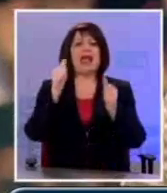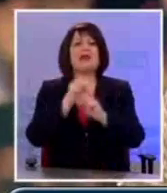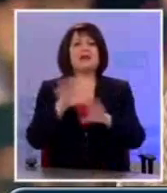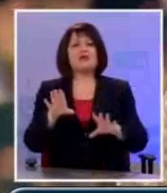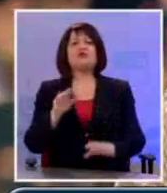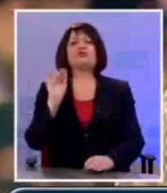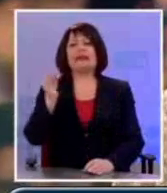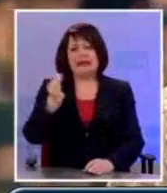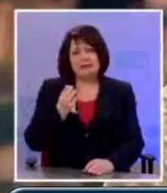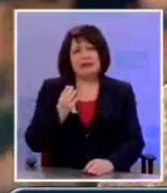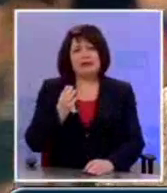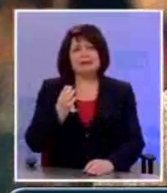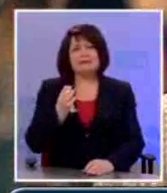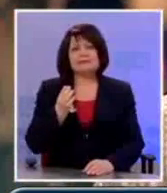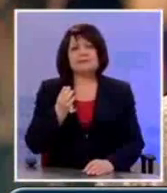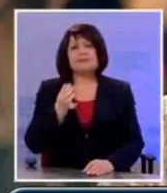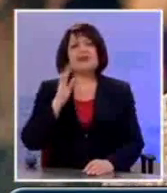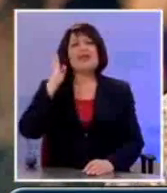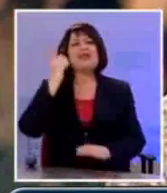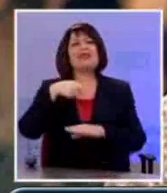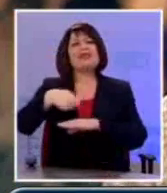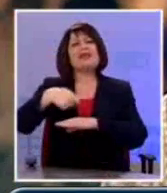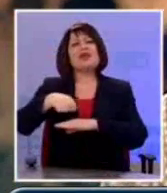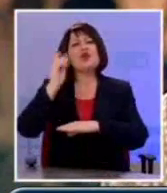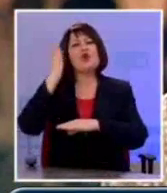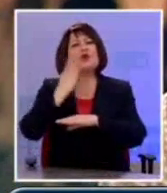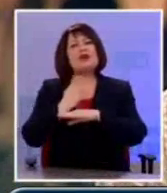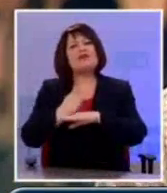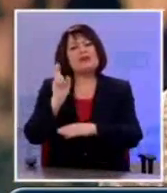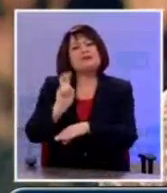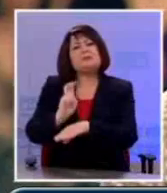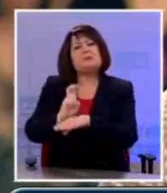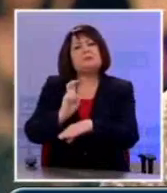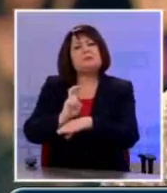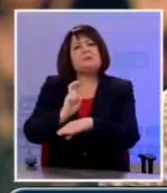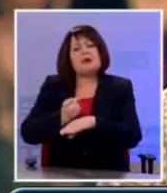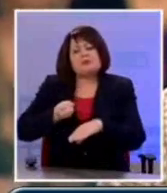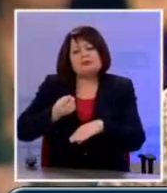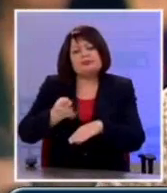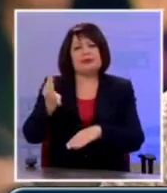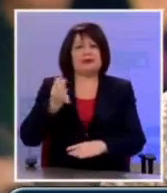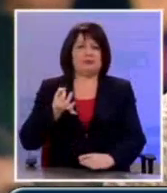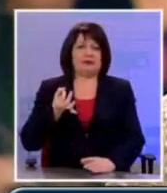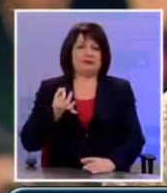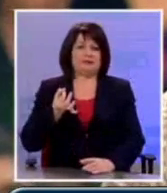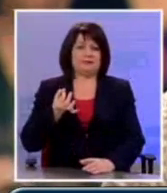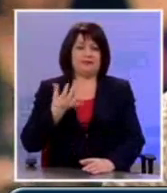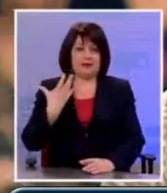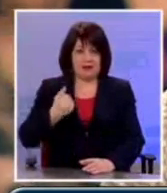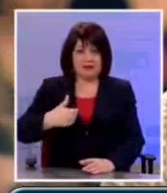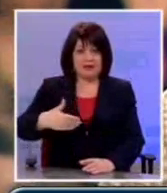σε σχέση με τις λιμνάουσες δικογραφίες που λέτε ότι είναι εκατοντάδες. Και είπατε ότι θα υπάρξει